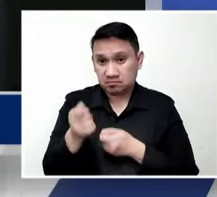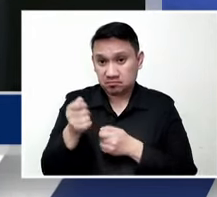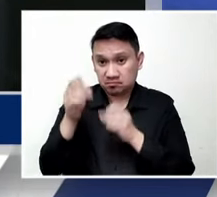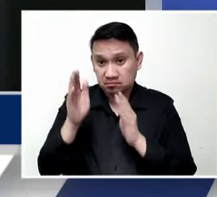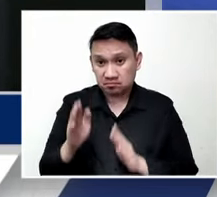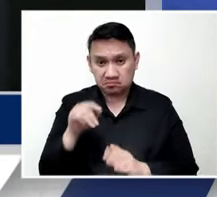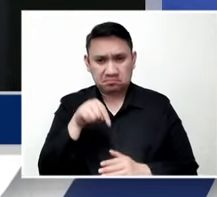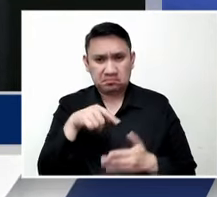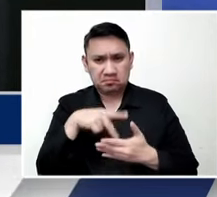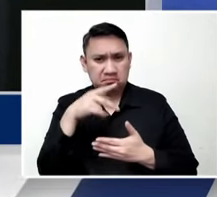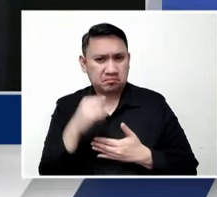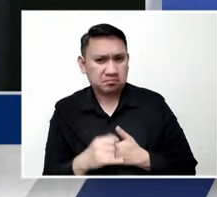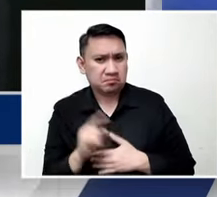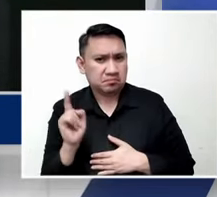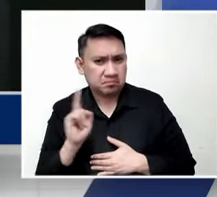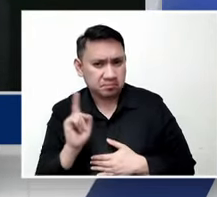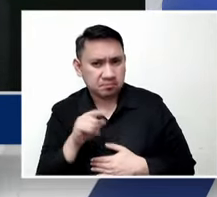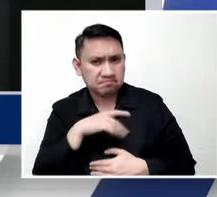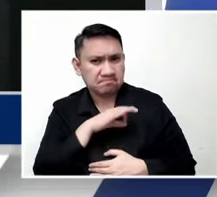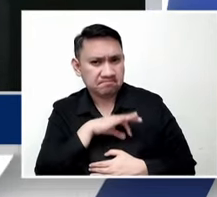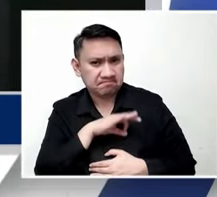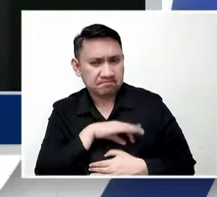ito?